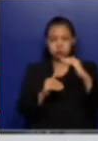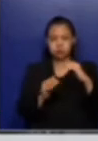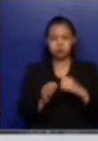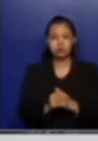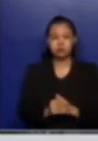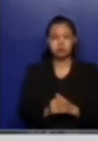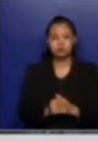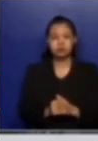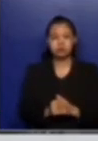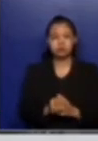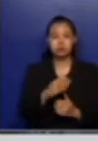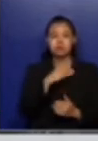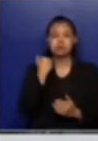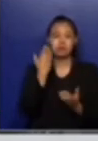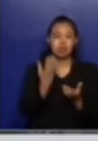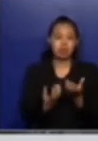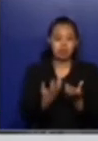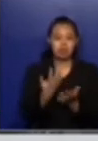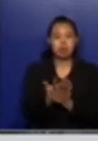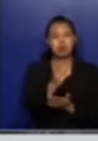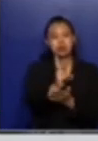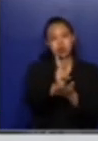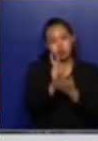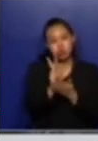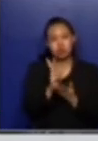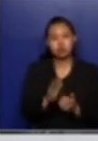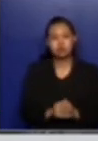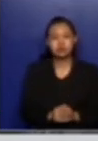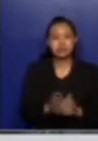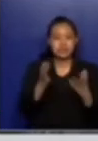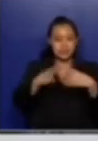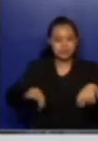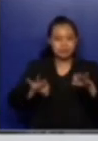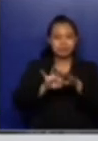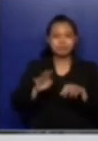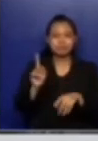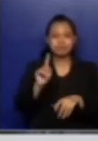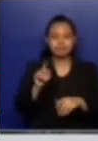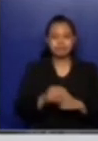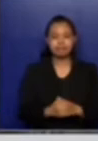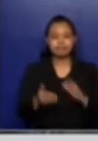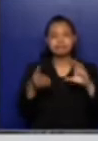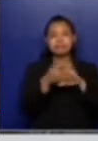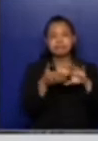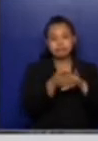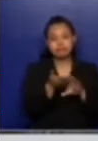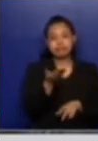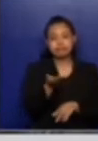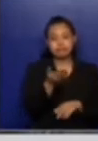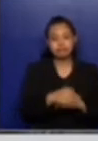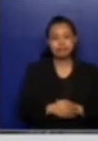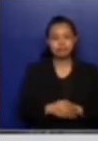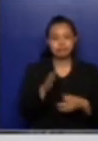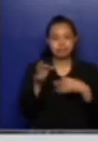บขาดดุลก็ต้องกู้เรื่องกู้นี่ครับสำคัญครับขอสไลด์ครับที่ผมจะได้นำเรียนนะครับว่